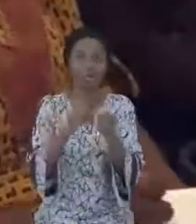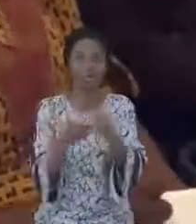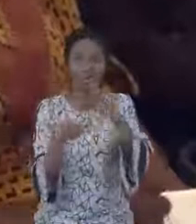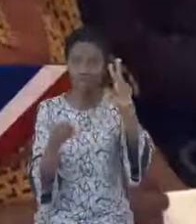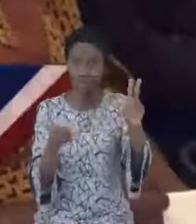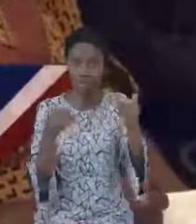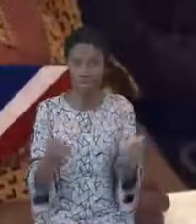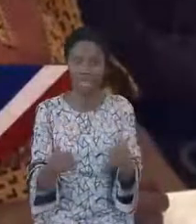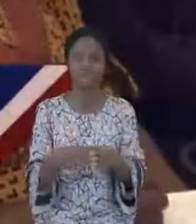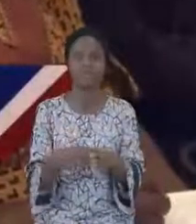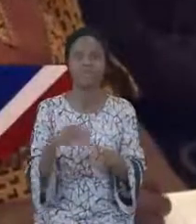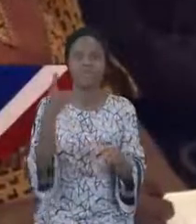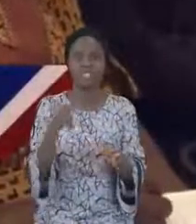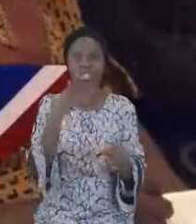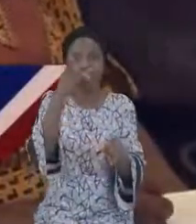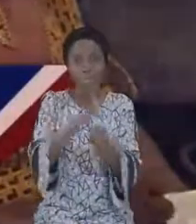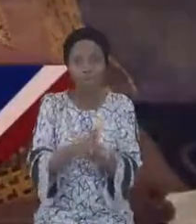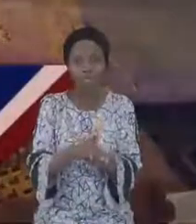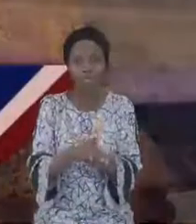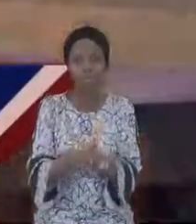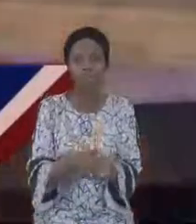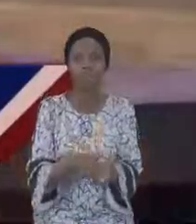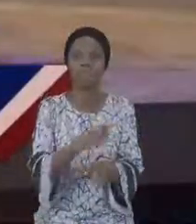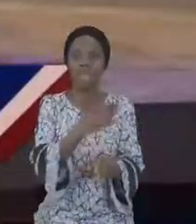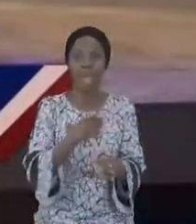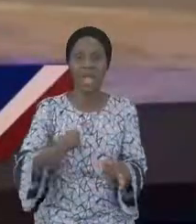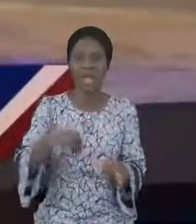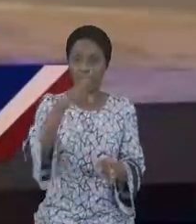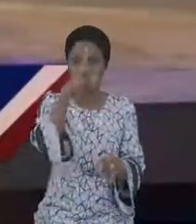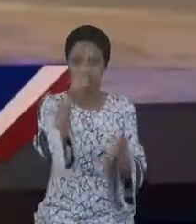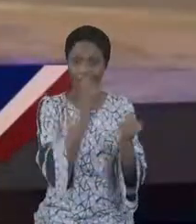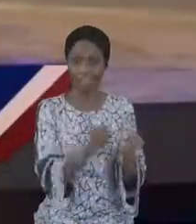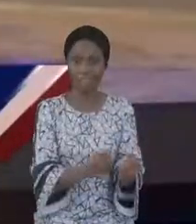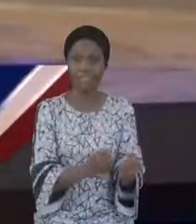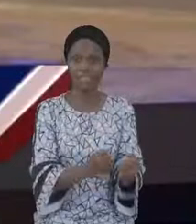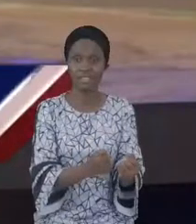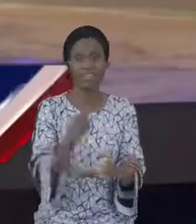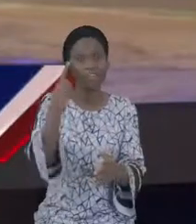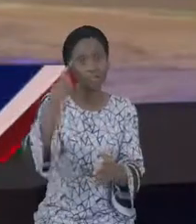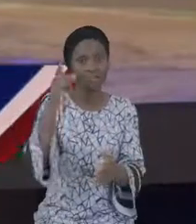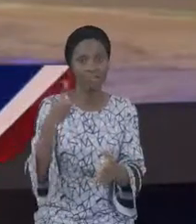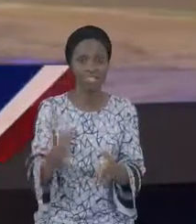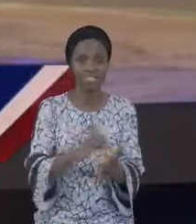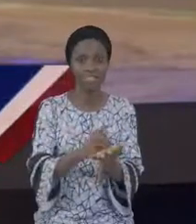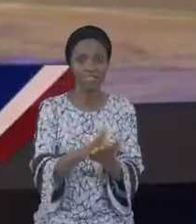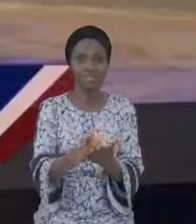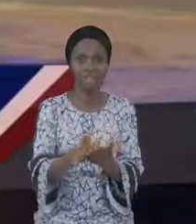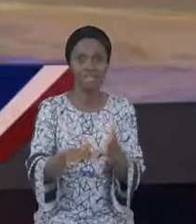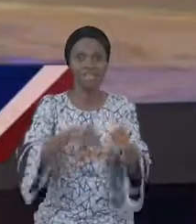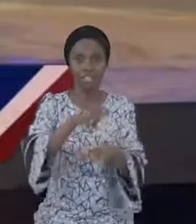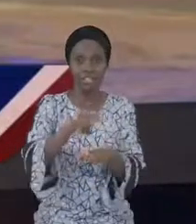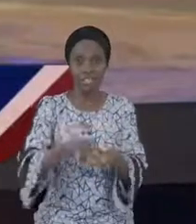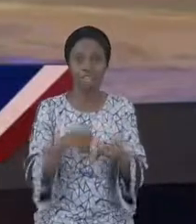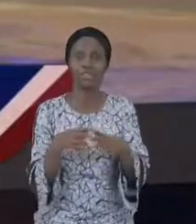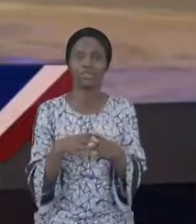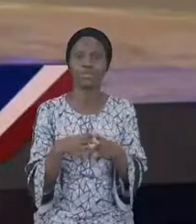foi pour la nature divine. La promesse et la foi pour la nature divine.